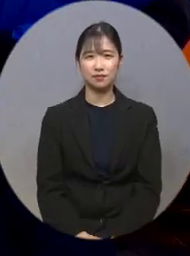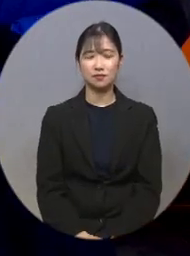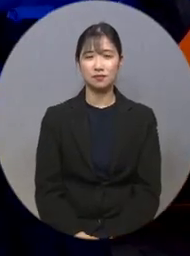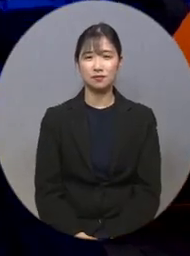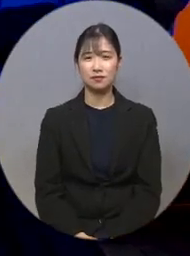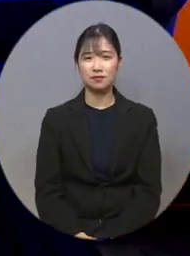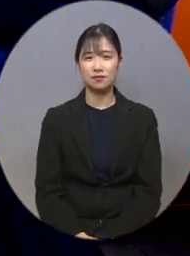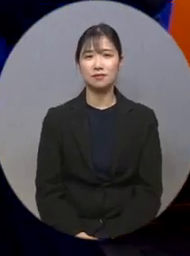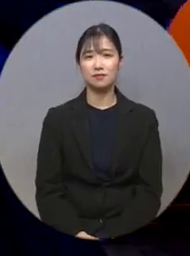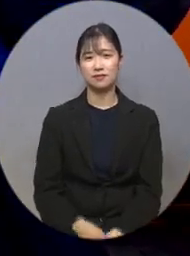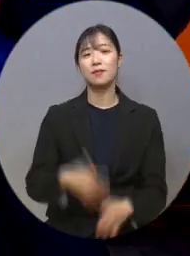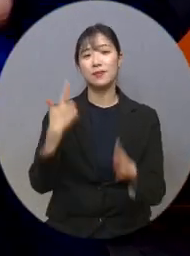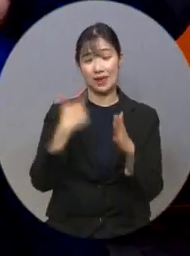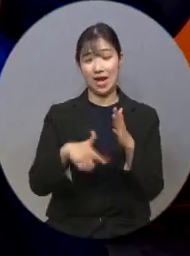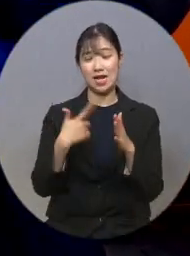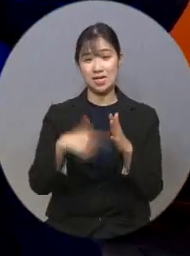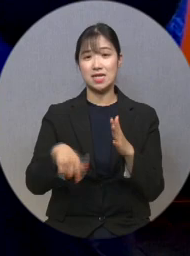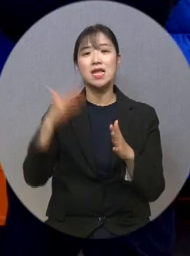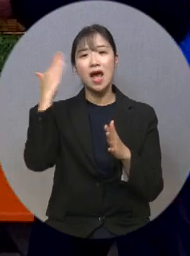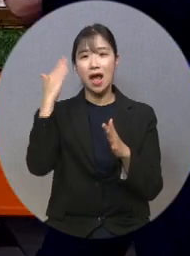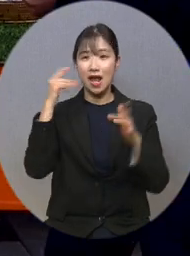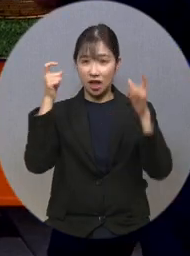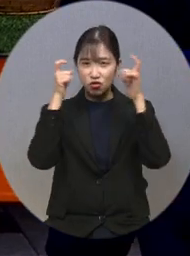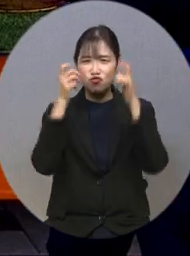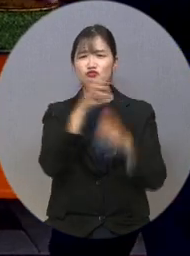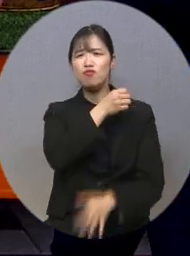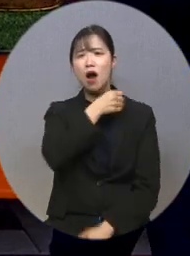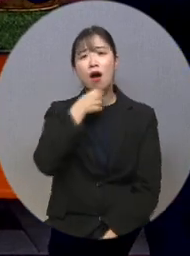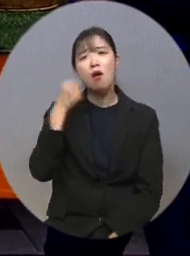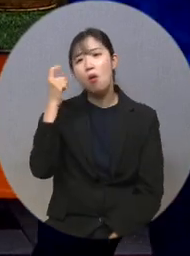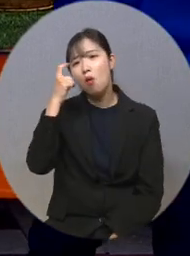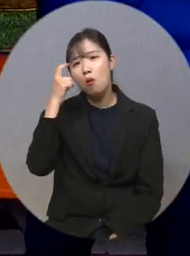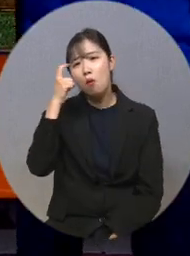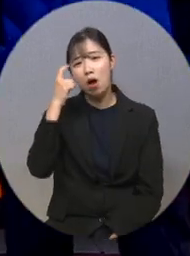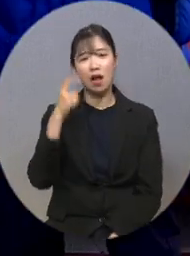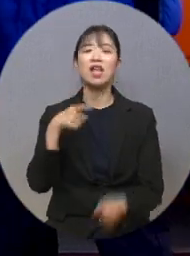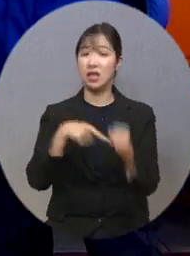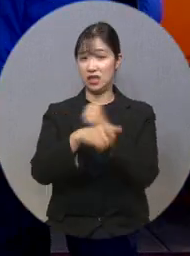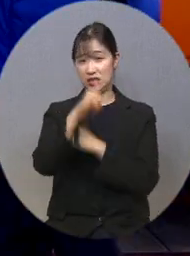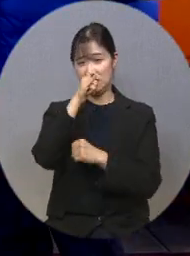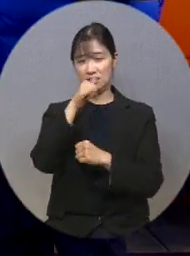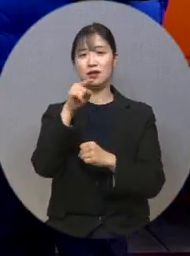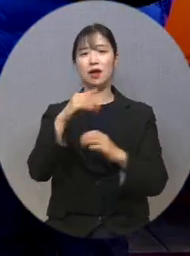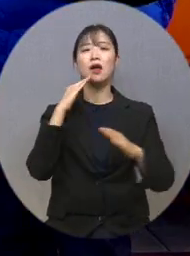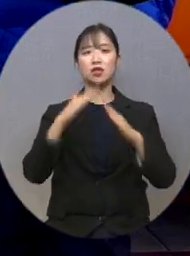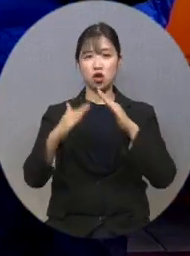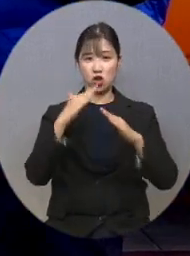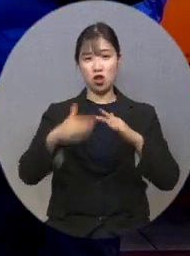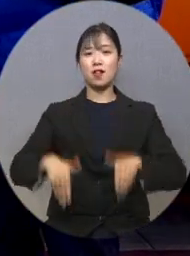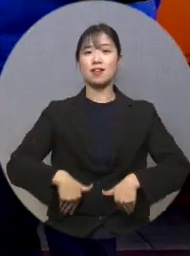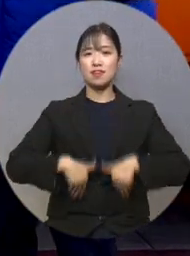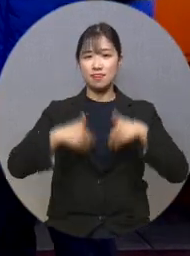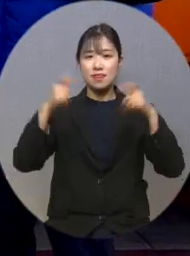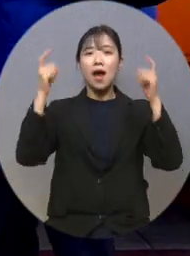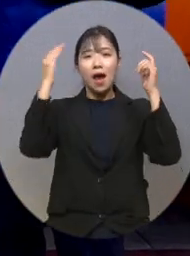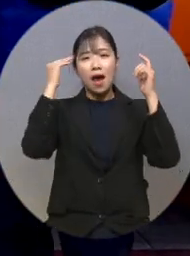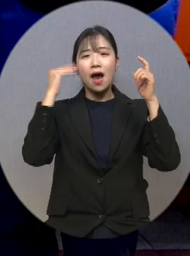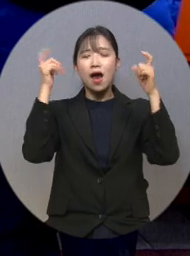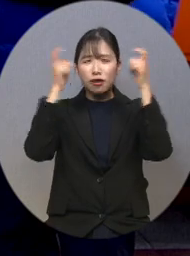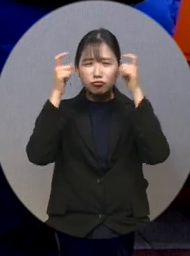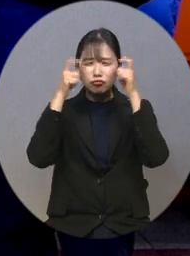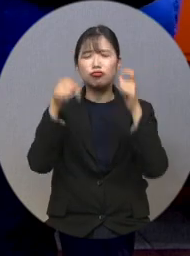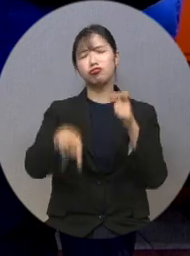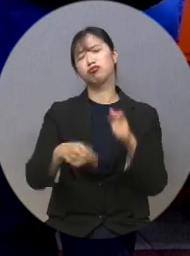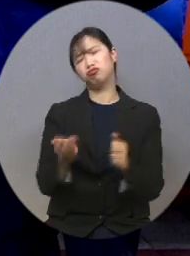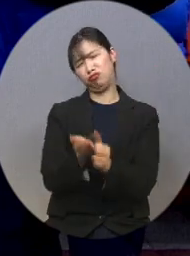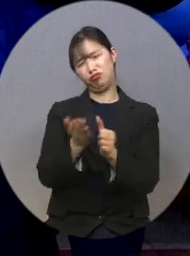그나저나 이 강진 한우가 왜 이게 맛있는 거야? 야, 맛있죠. 왜냐하면 이게 전라남도 대표 또 한우 주산지가 이